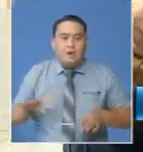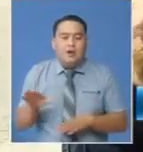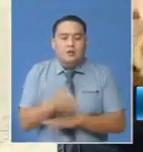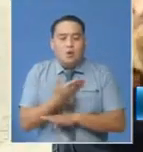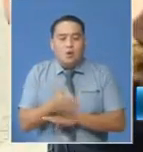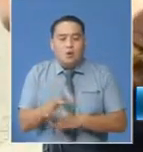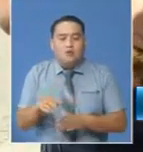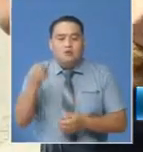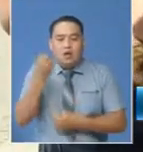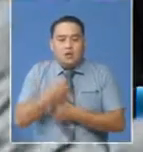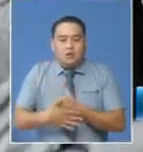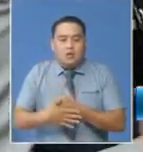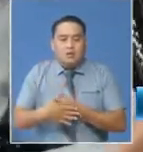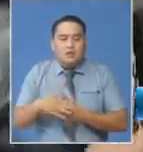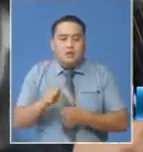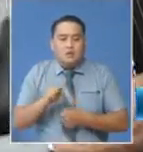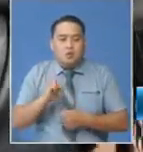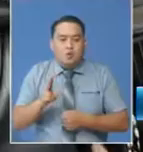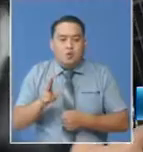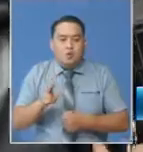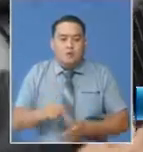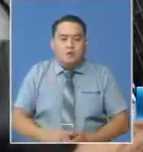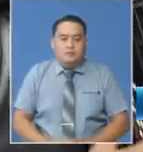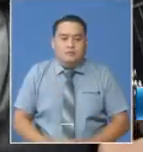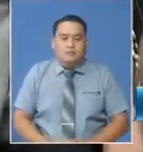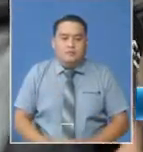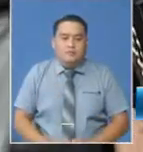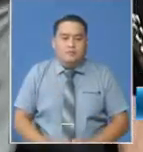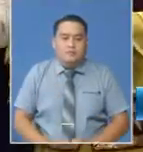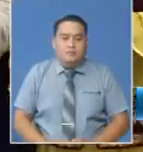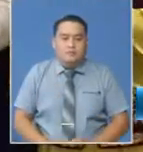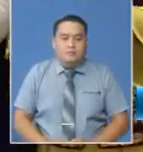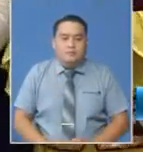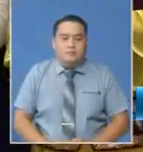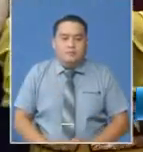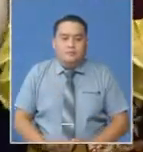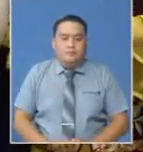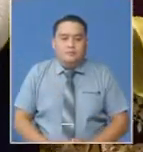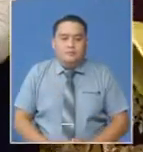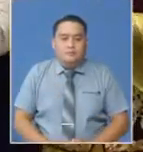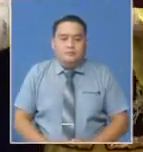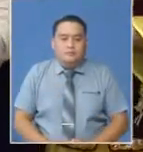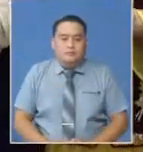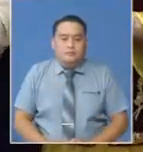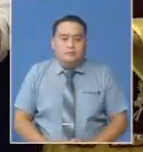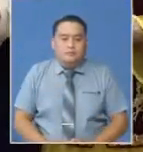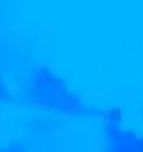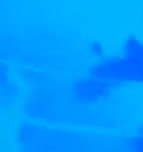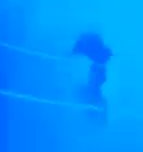прошли на центральной площади «Самрох». Асим Кощугулова, Жаслан Шенгенджи, телекомпания ЖТСУ «Харгос».